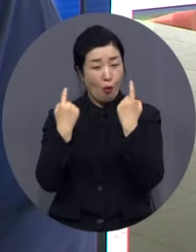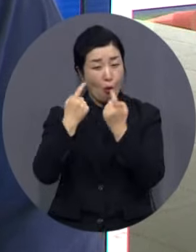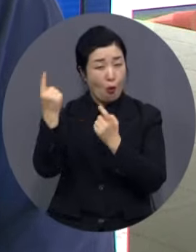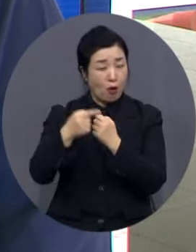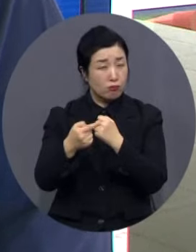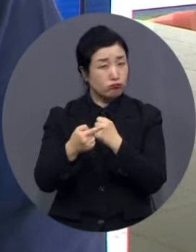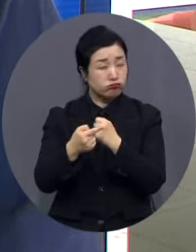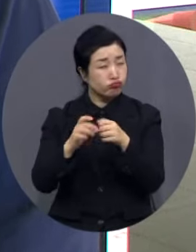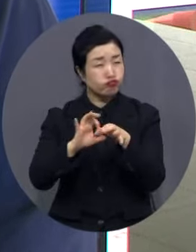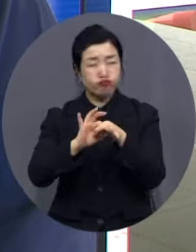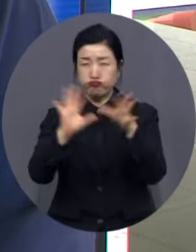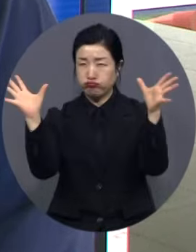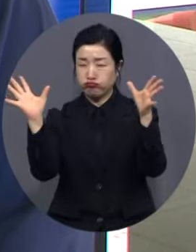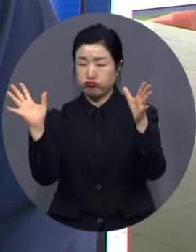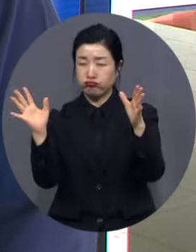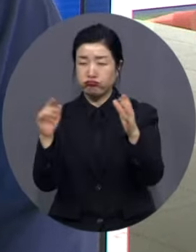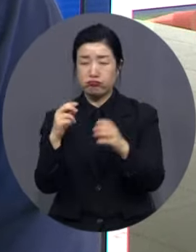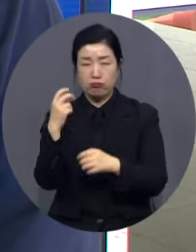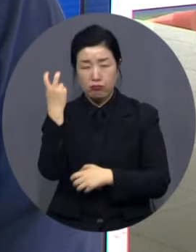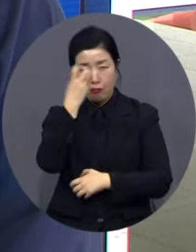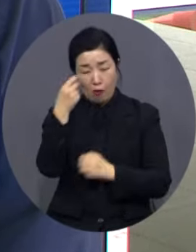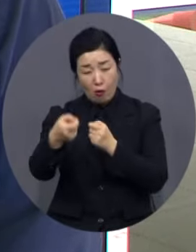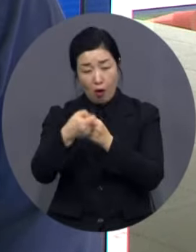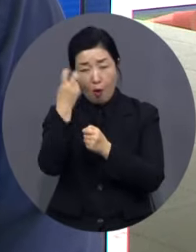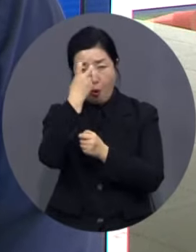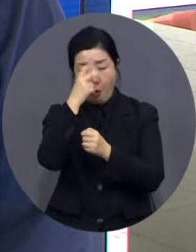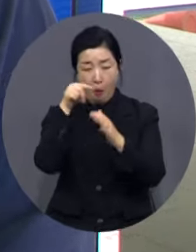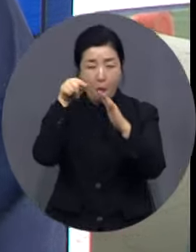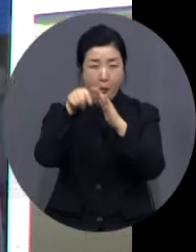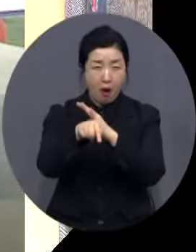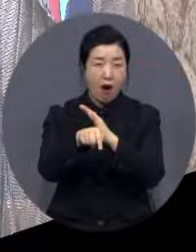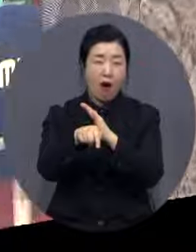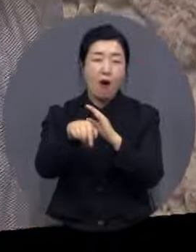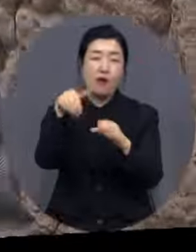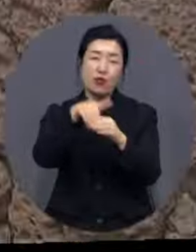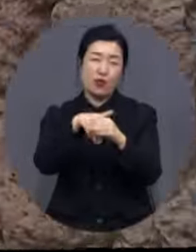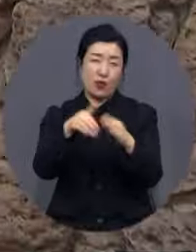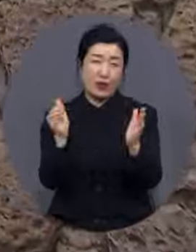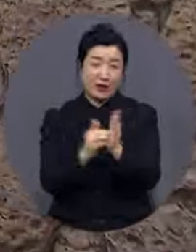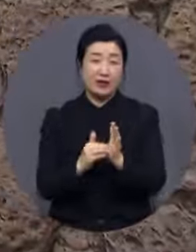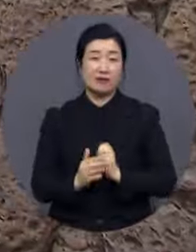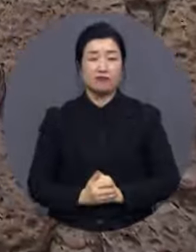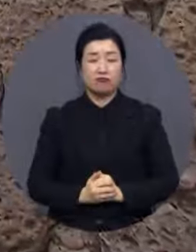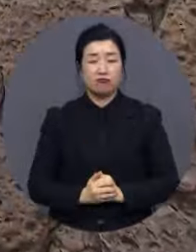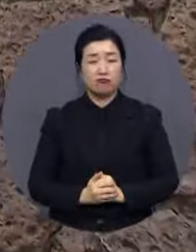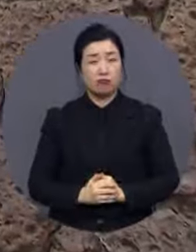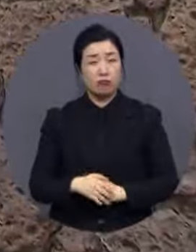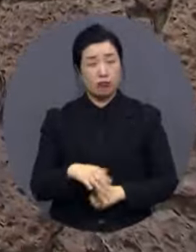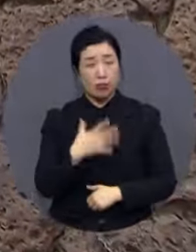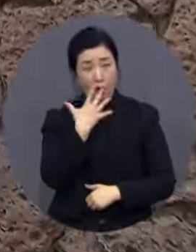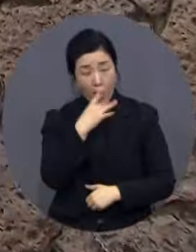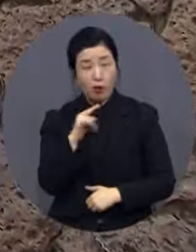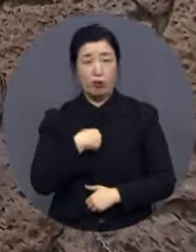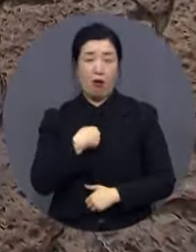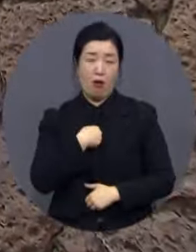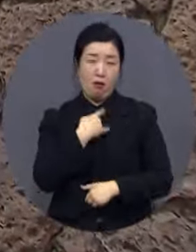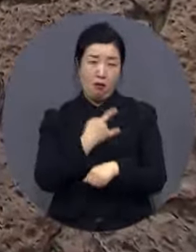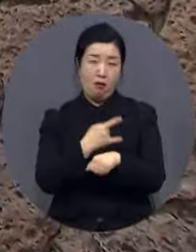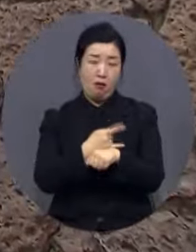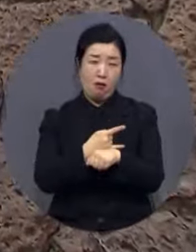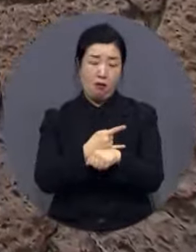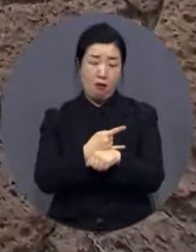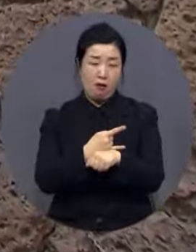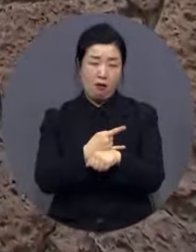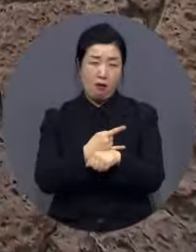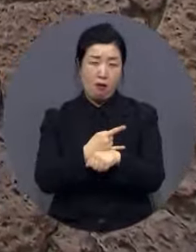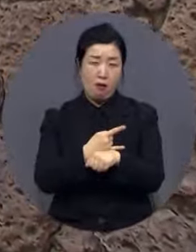가장 가까운 투표소를 일부러 검색해 가지고 방문에서 투표하게 됐습니다 해야 할 일이잖아 우리가 국민이 한